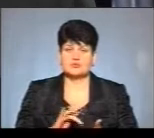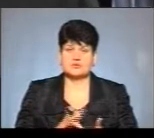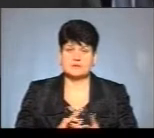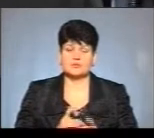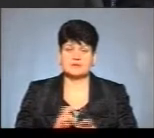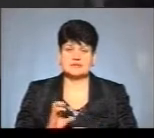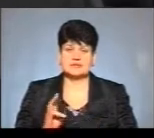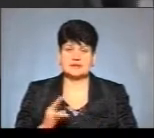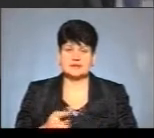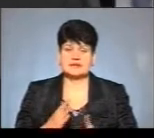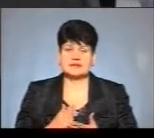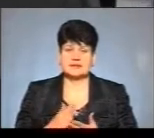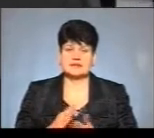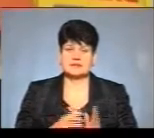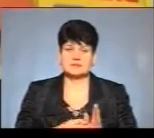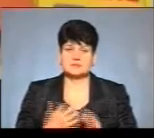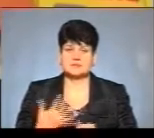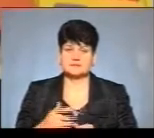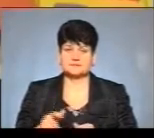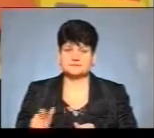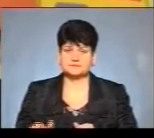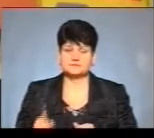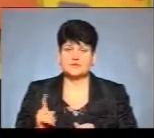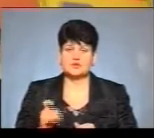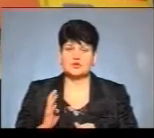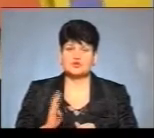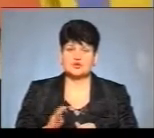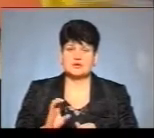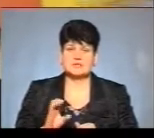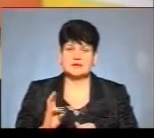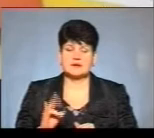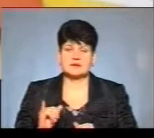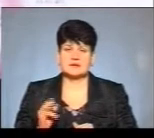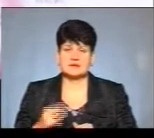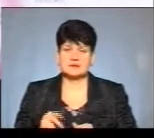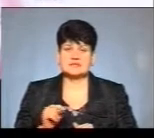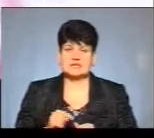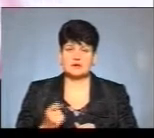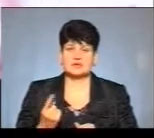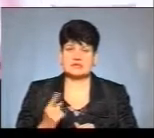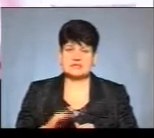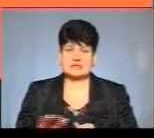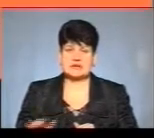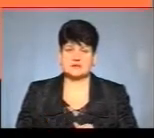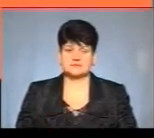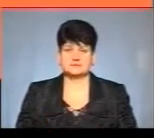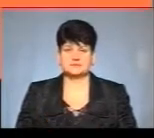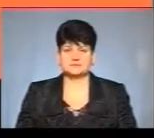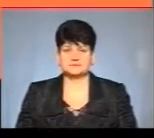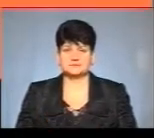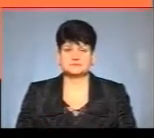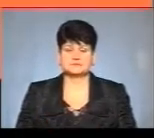СНІДом перебувають 950 осіб. 140 – СНІДом, з них 11 дітей.